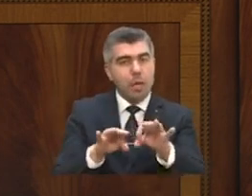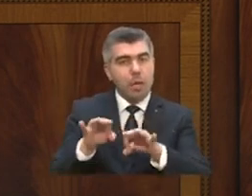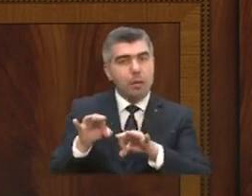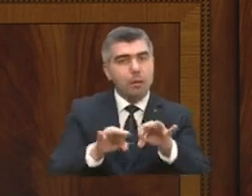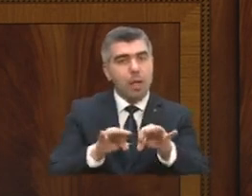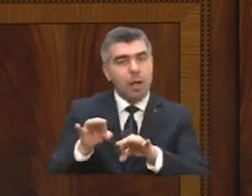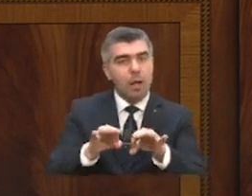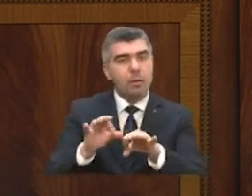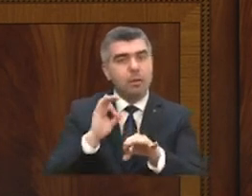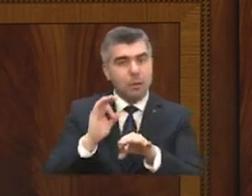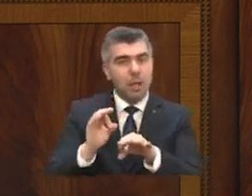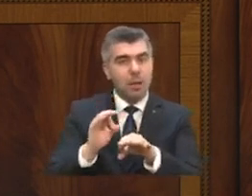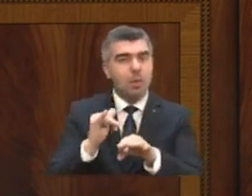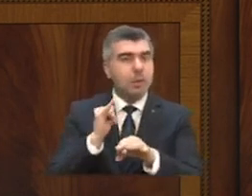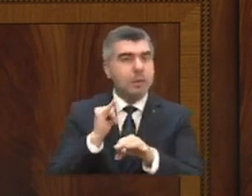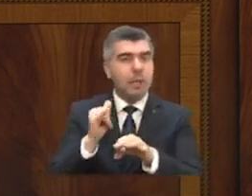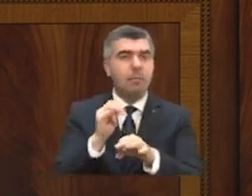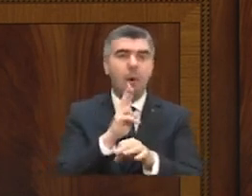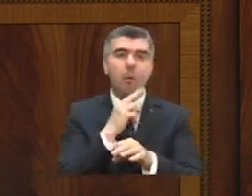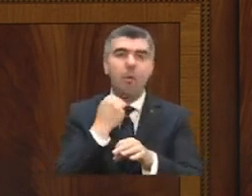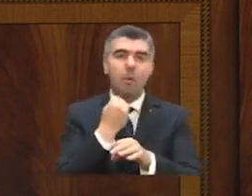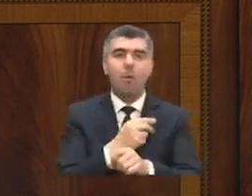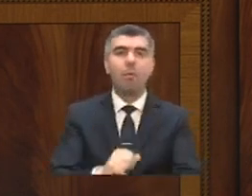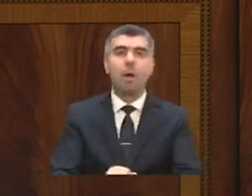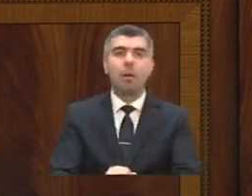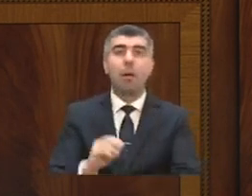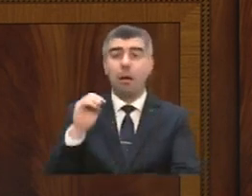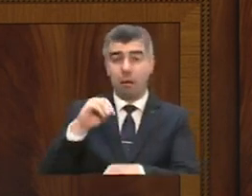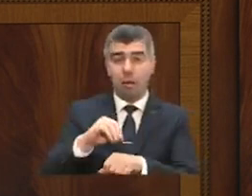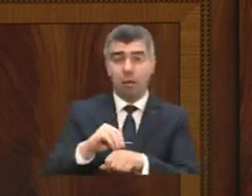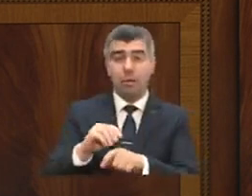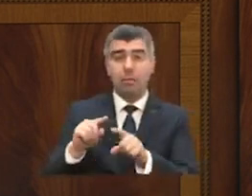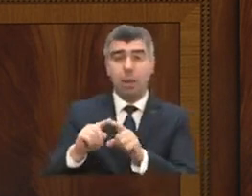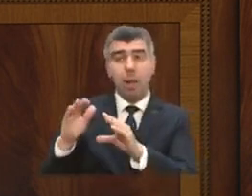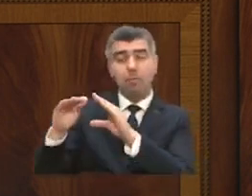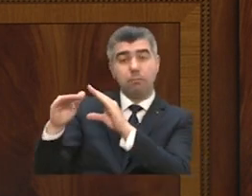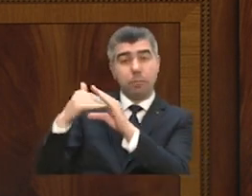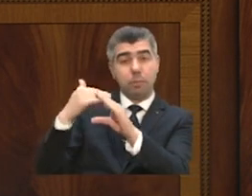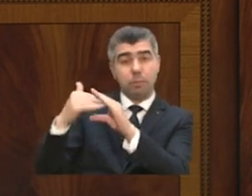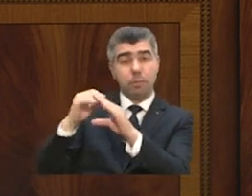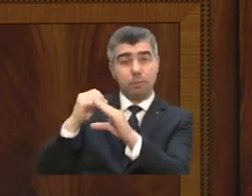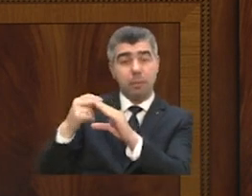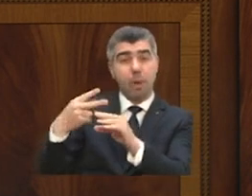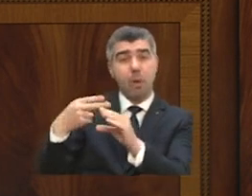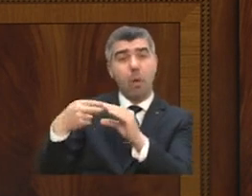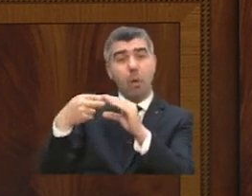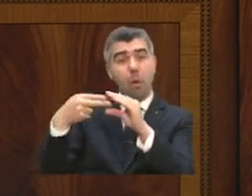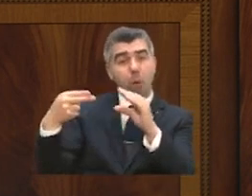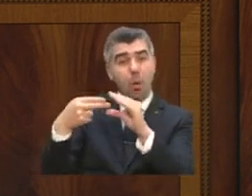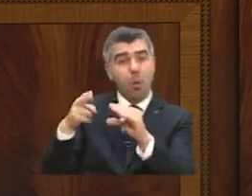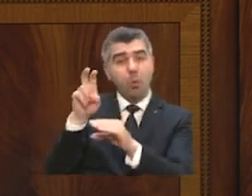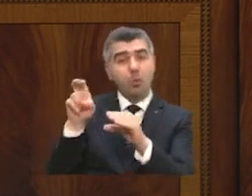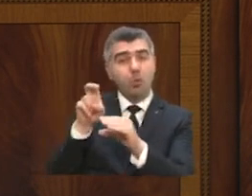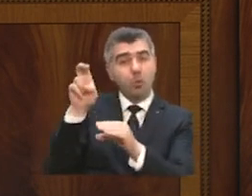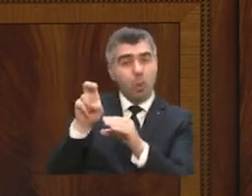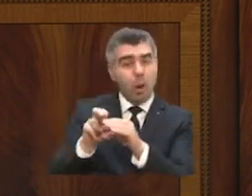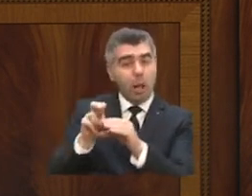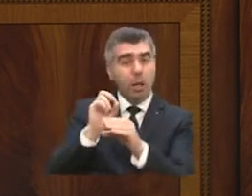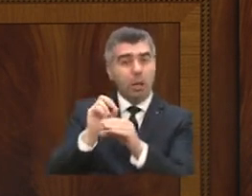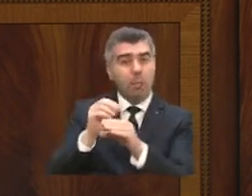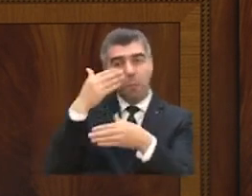اتخذت ولا زالت الحكومة، وكما استمرت تحويلة المغاربة المقيمين بالخارج في مستوياتها